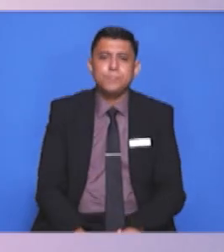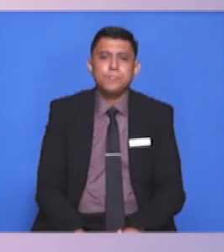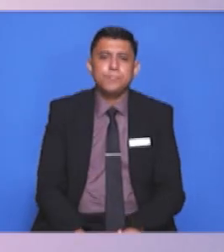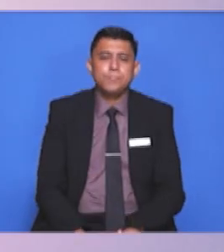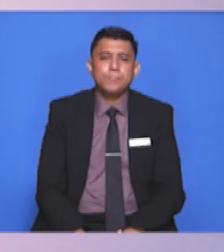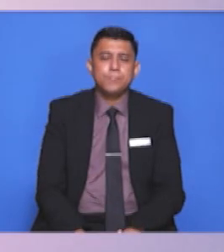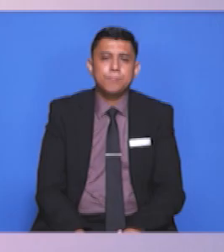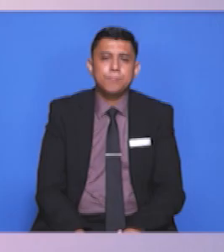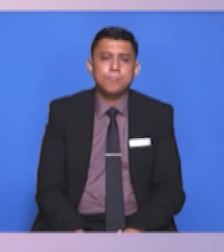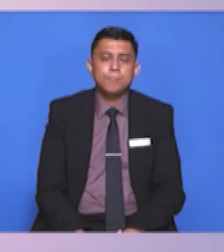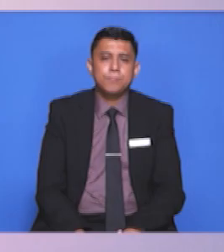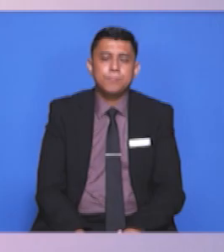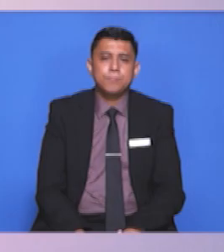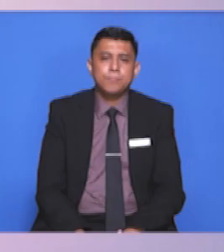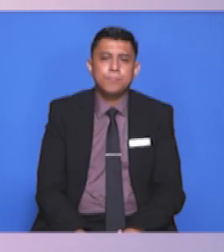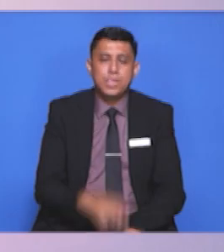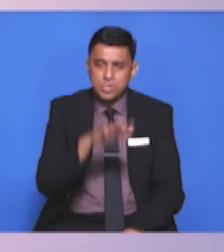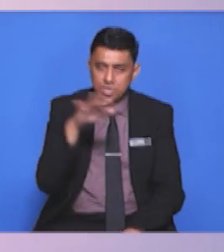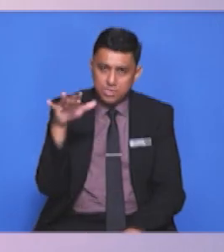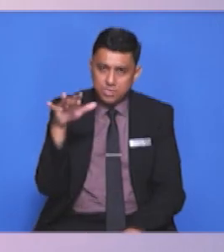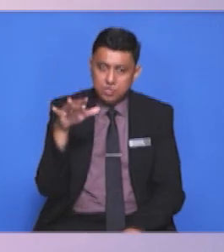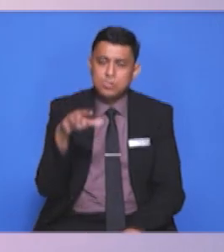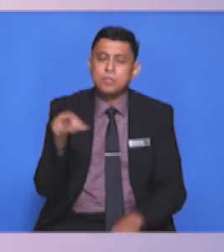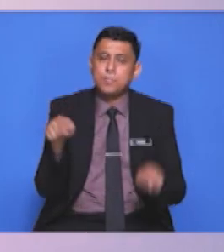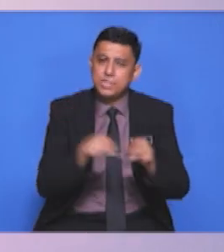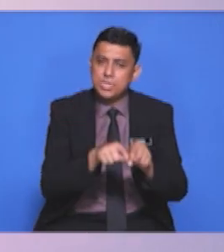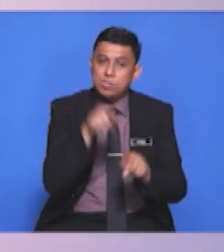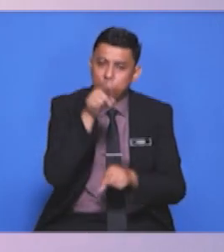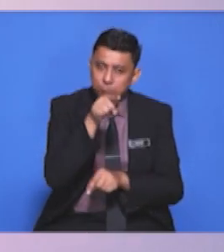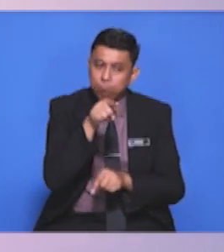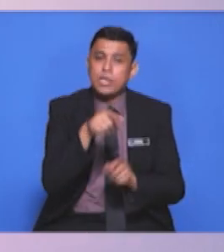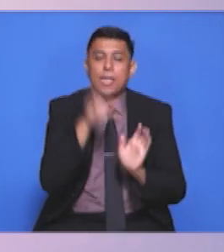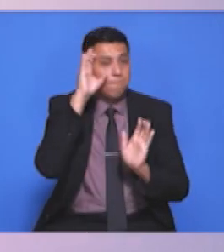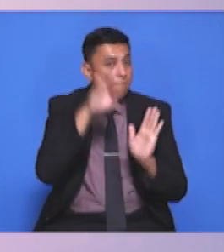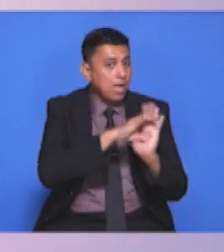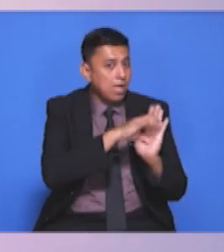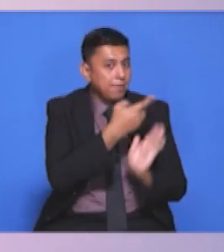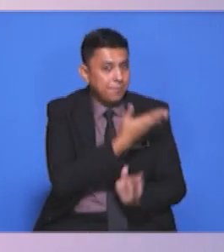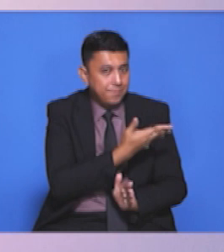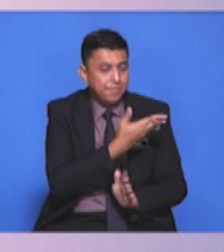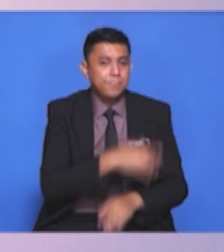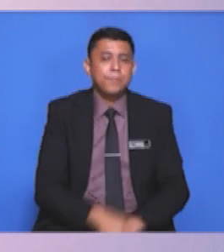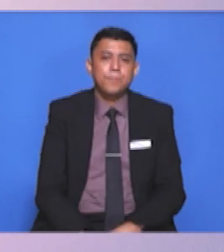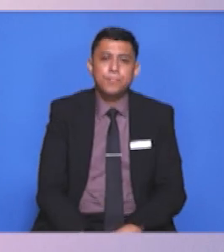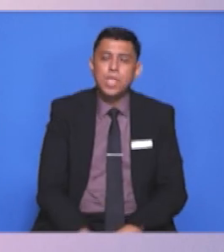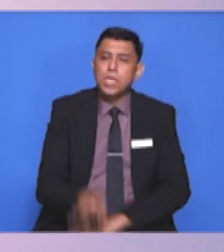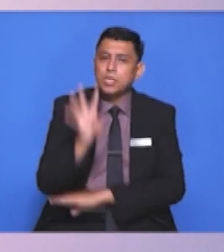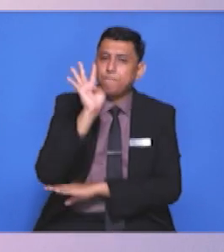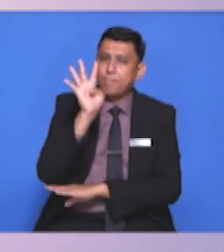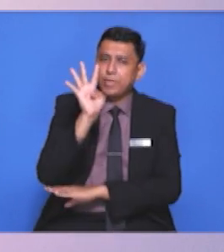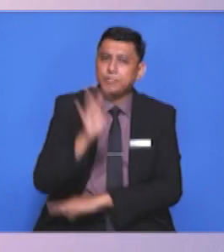betul adalah seperti seterusnya murid-murid kita lihat perkataan yang